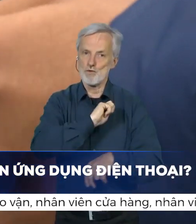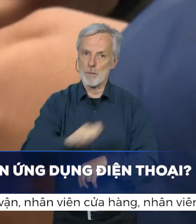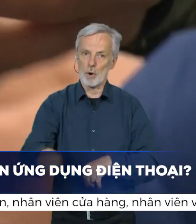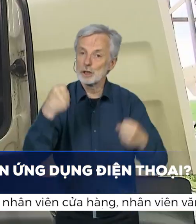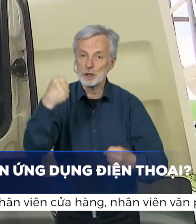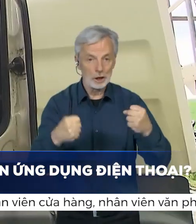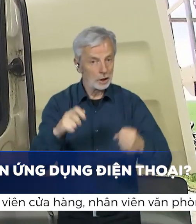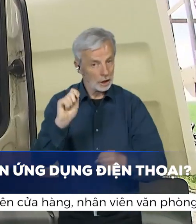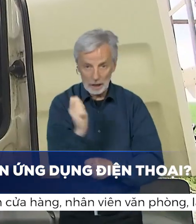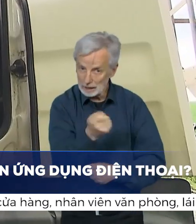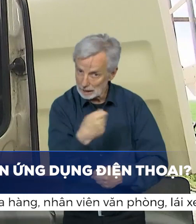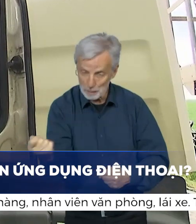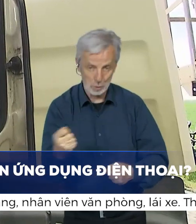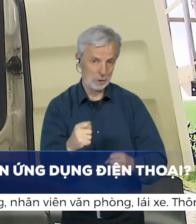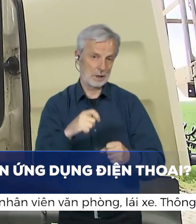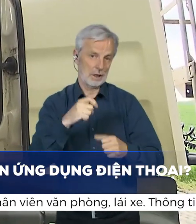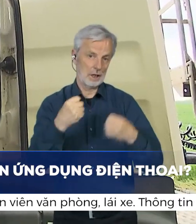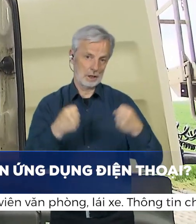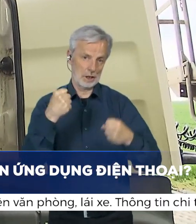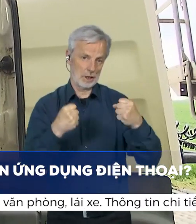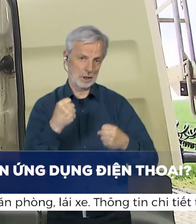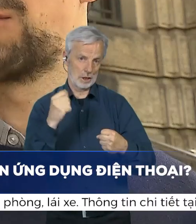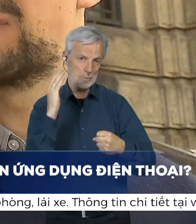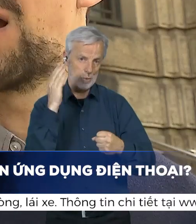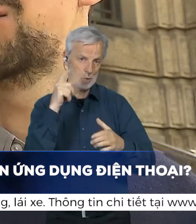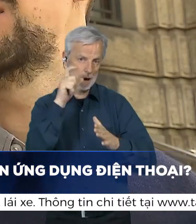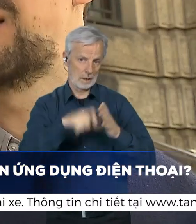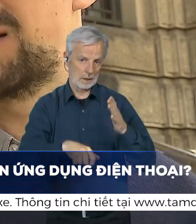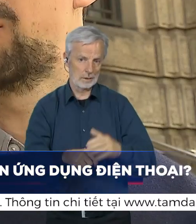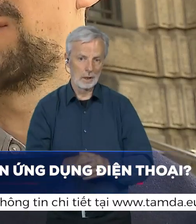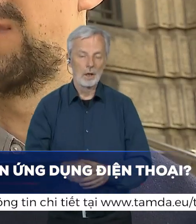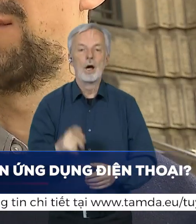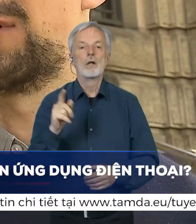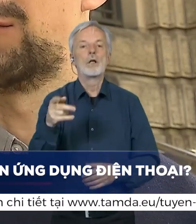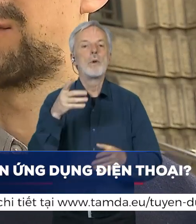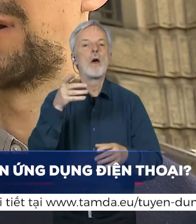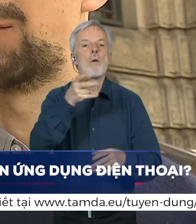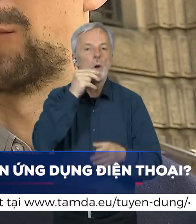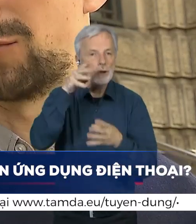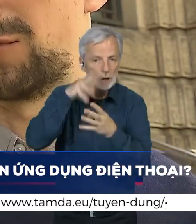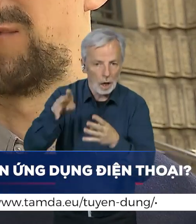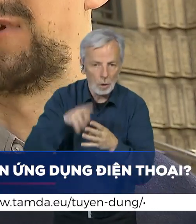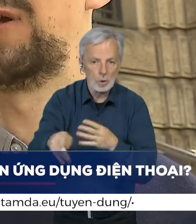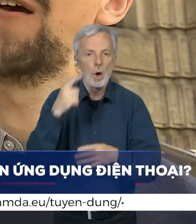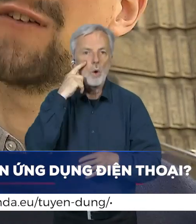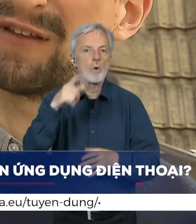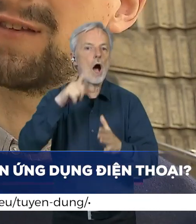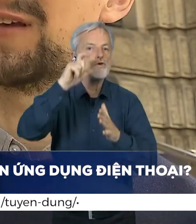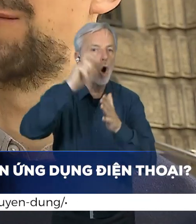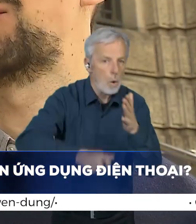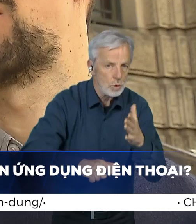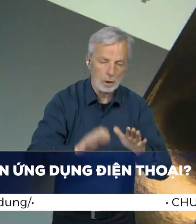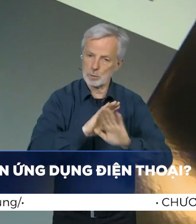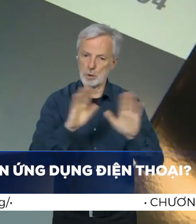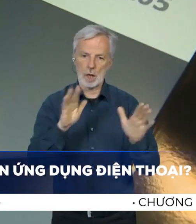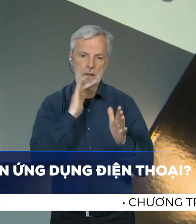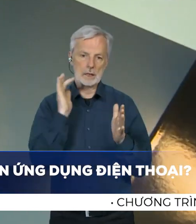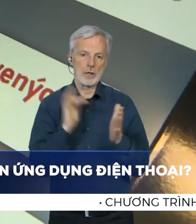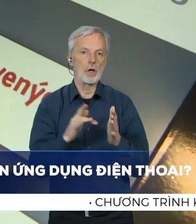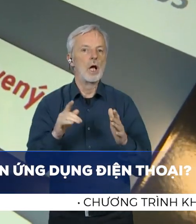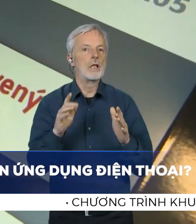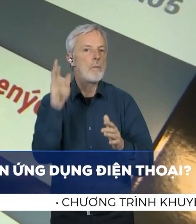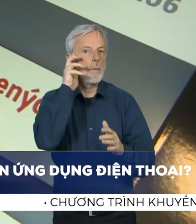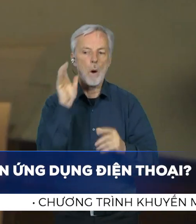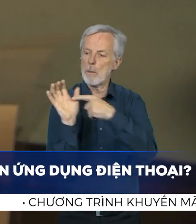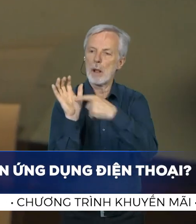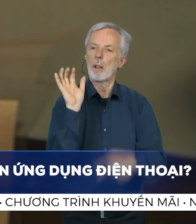bằng lái xe bên mình nữa. Phát ngôn viên của Bộ Giao thông Vận tải cho biết, trong quá trình kiểm tra trên đường, người lái xe có thể chứng minh nhận dạng bằng cả giấy